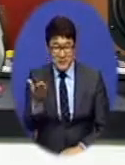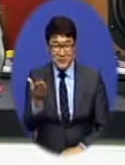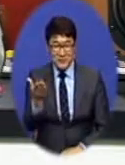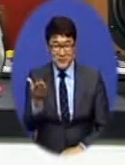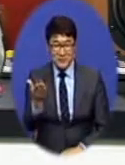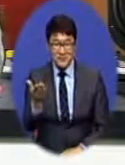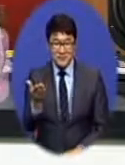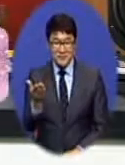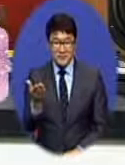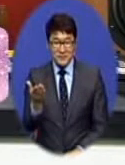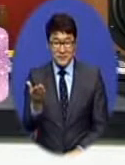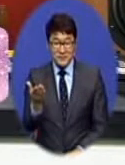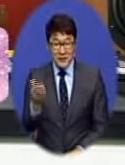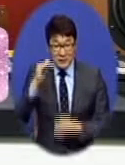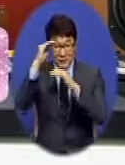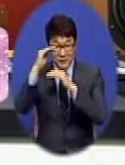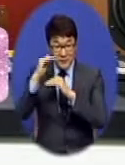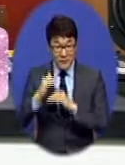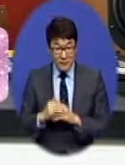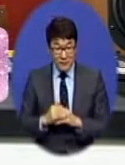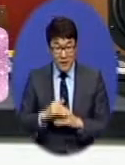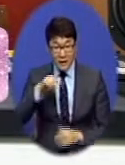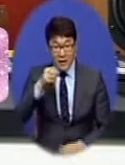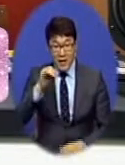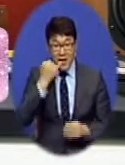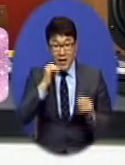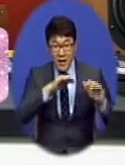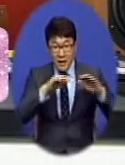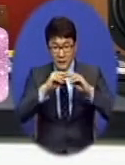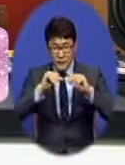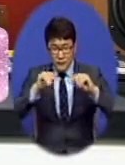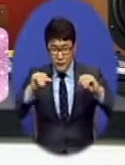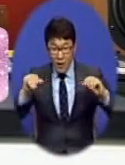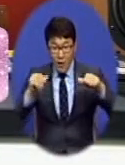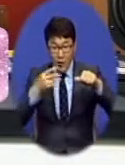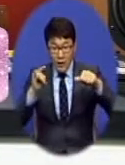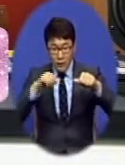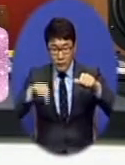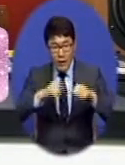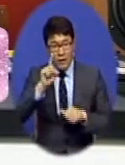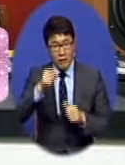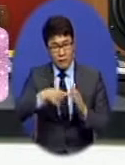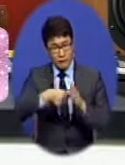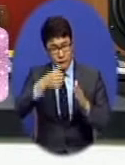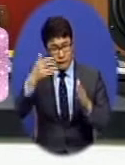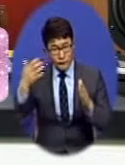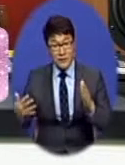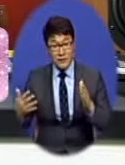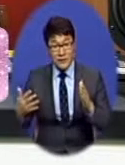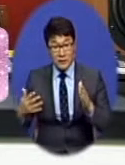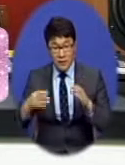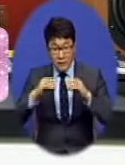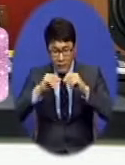모르겠다 퀴즈. 퀴즈 문제 드릴게요. 서해안의 갯벌은 5대 갯벌 중에 하나로 꼽힙니다.